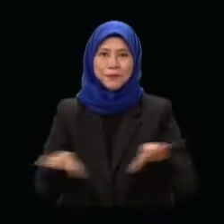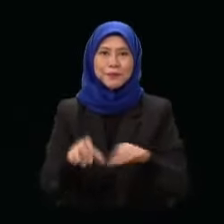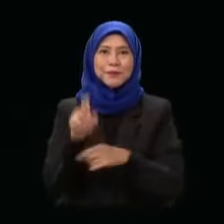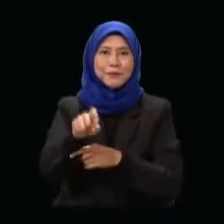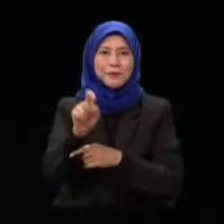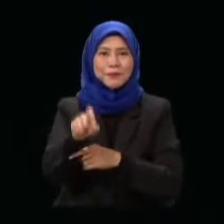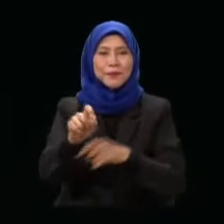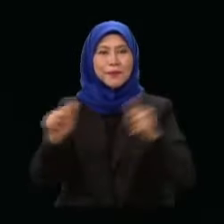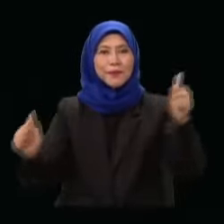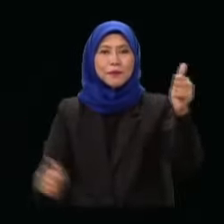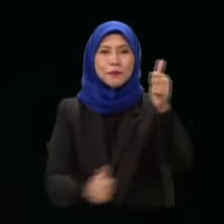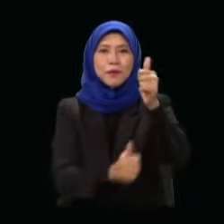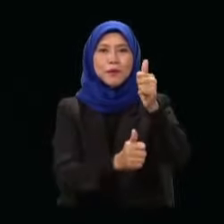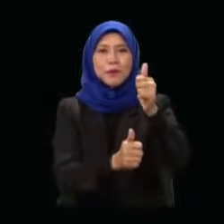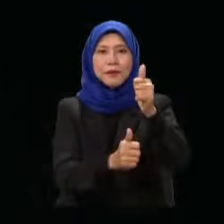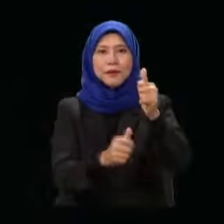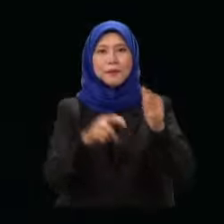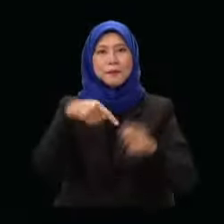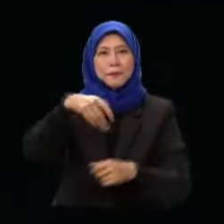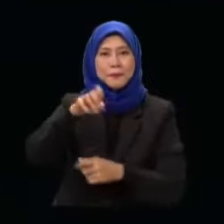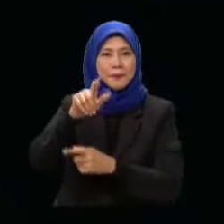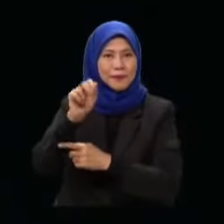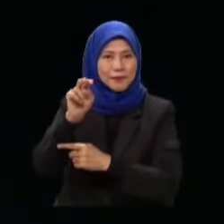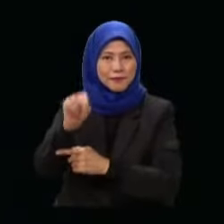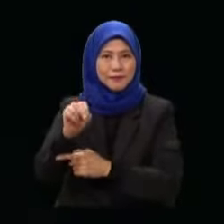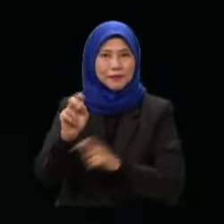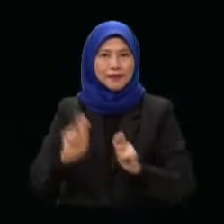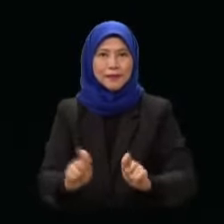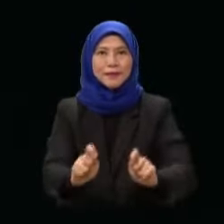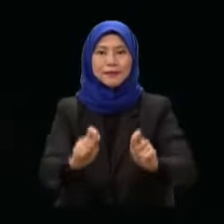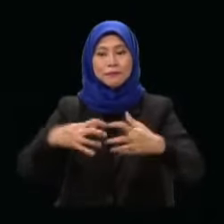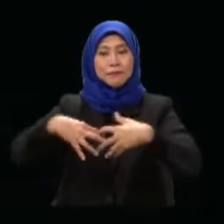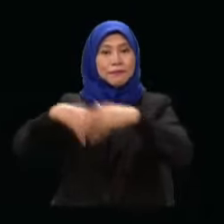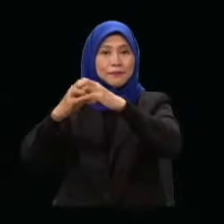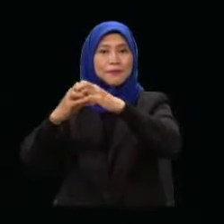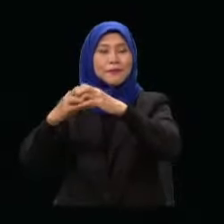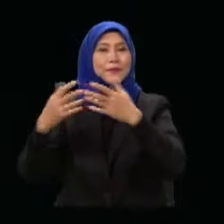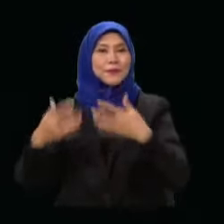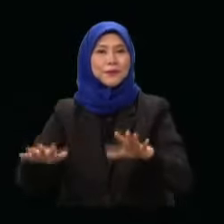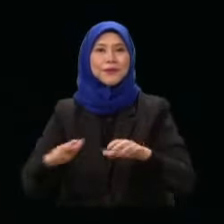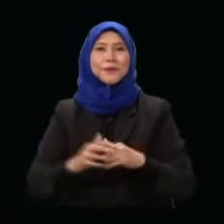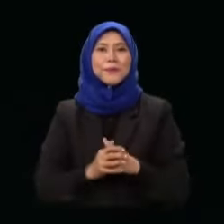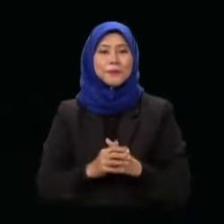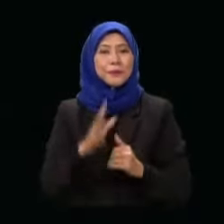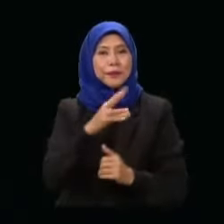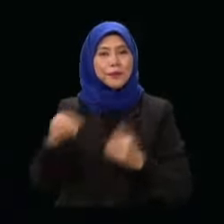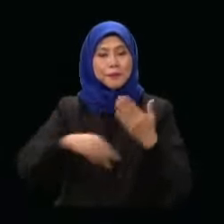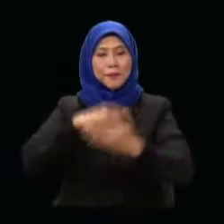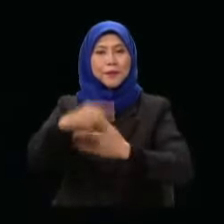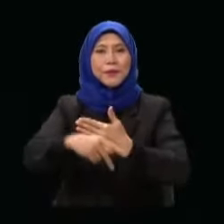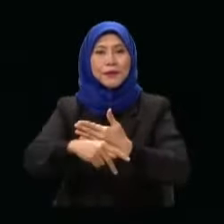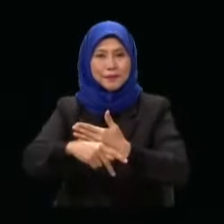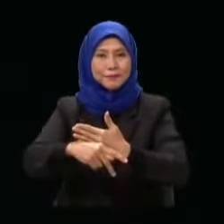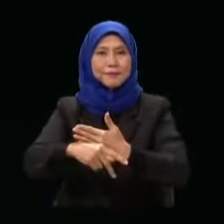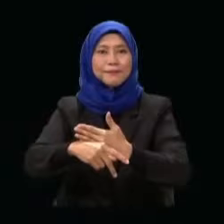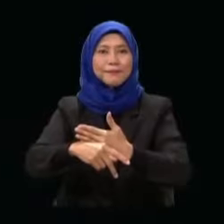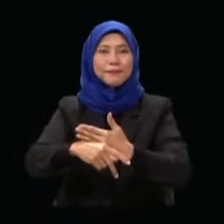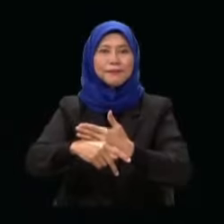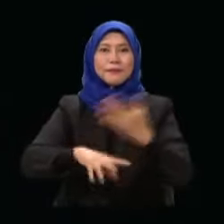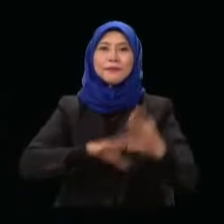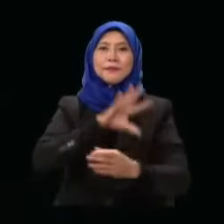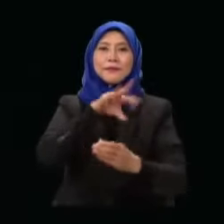di eh di bawah plan yang telah pun kita bangunkan ada dan juga program-program yang